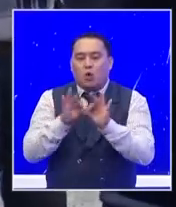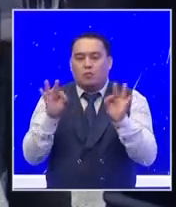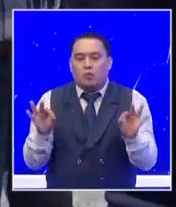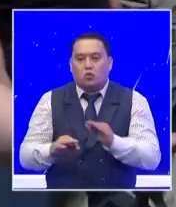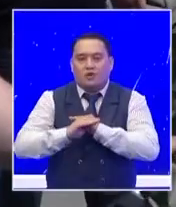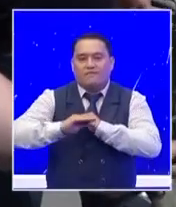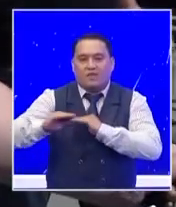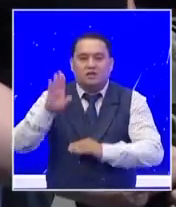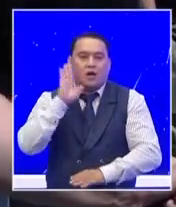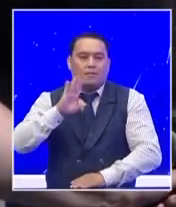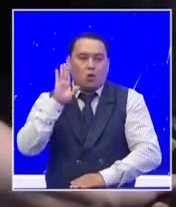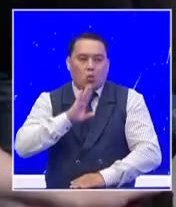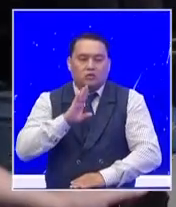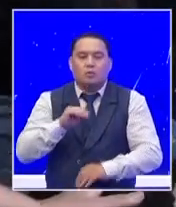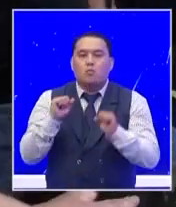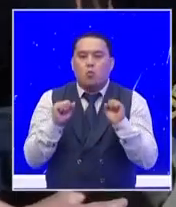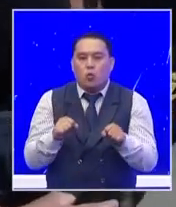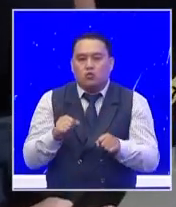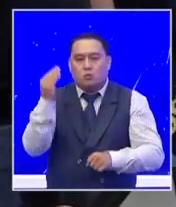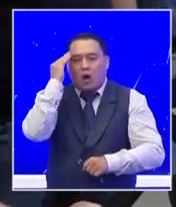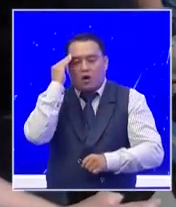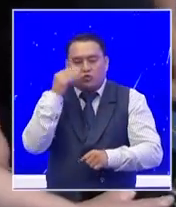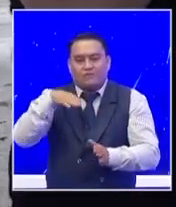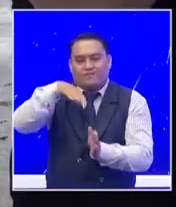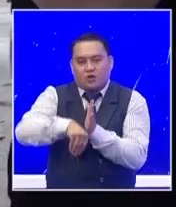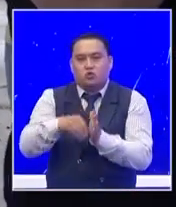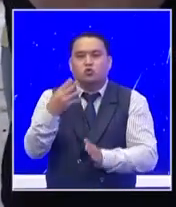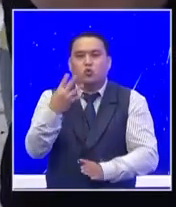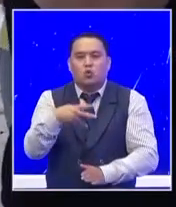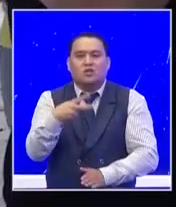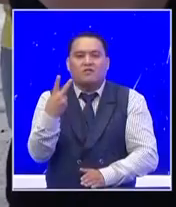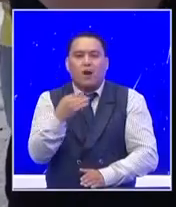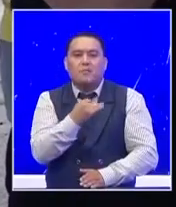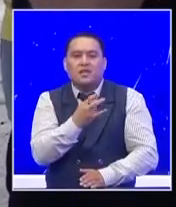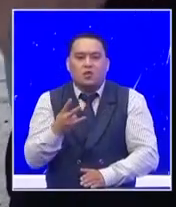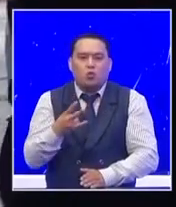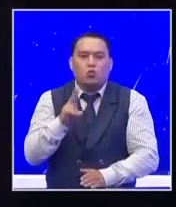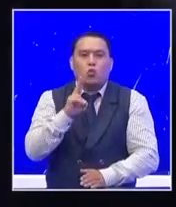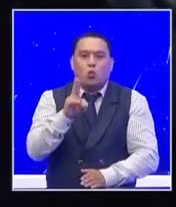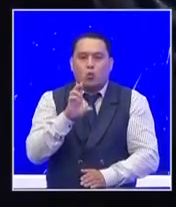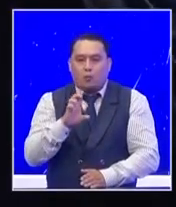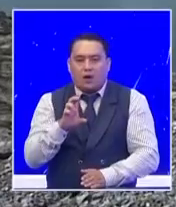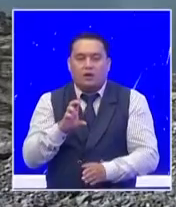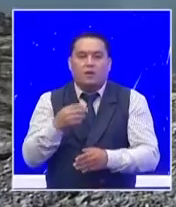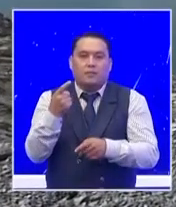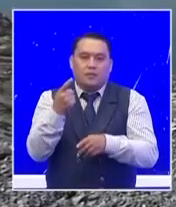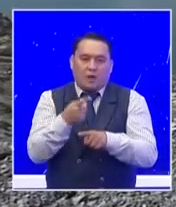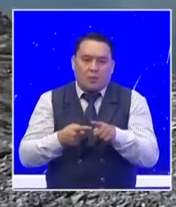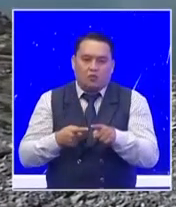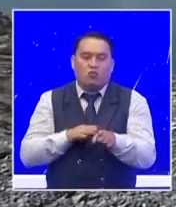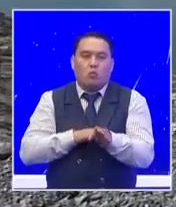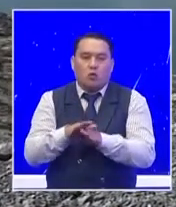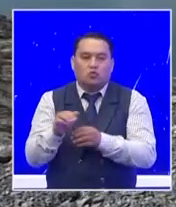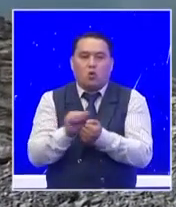сельхозкультур. Сейчас Кызылагашское гидросооружение, способное вместить в себя 42 миллиона кубометров воды, наполнено почти наполовину. Причина тому